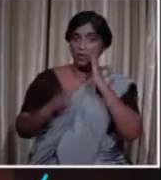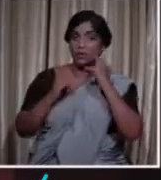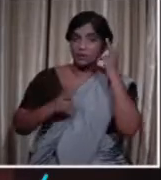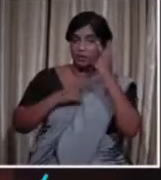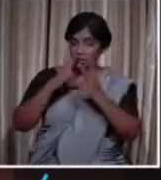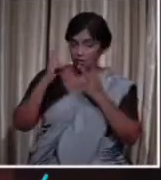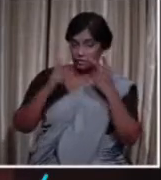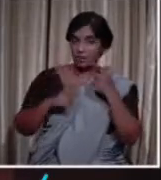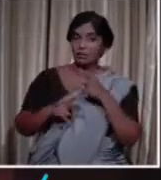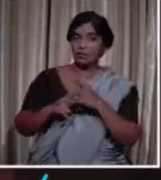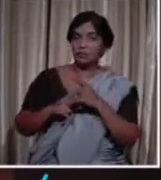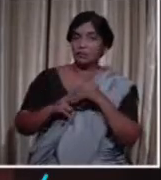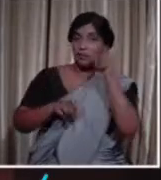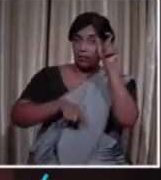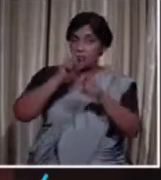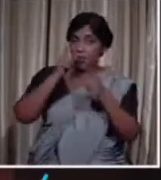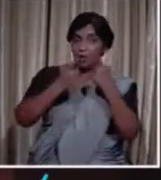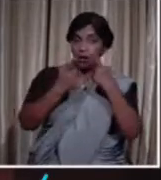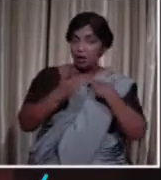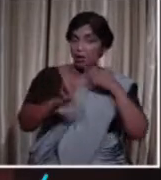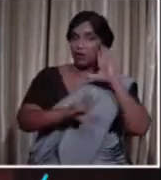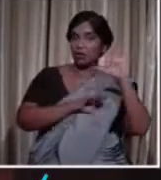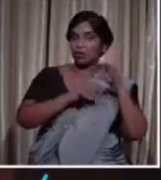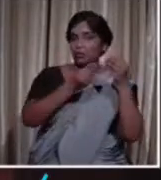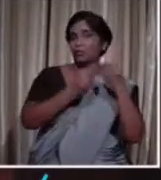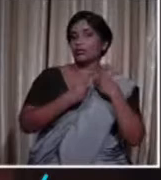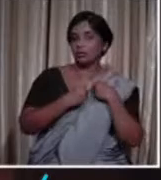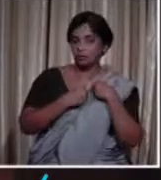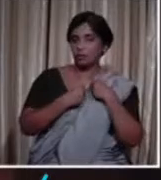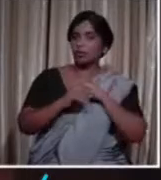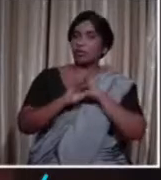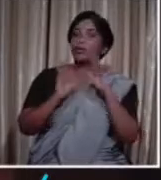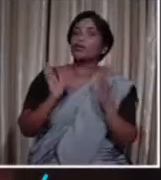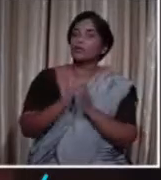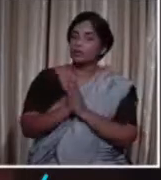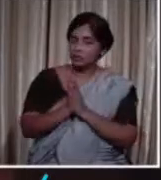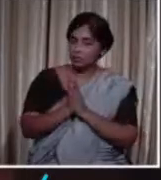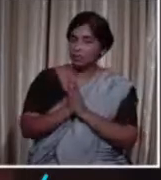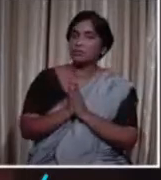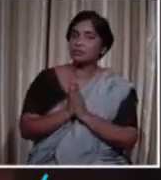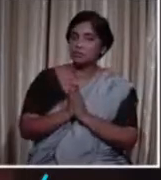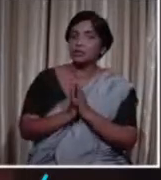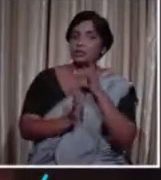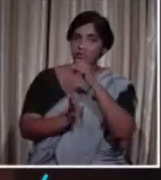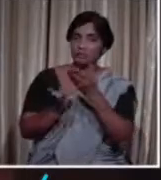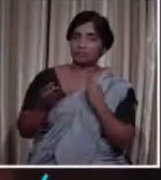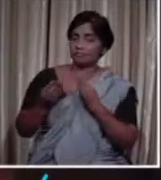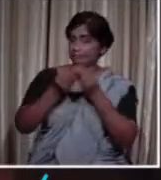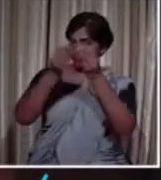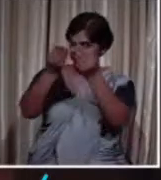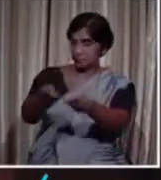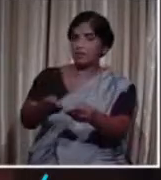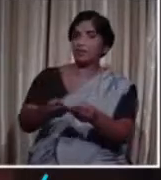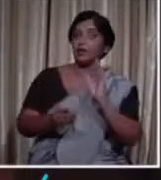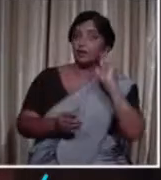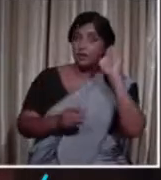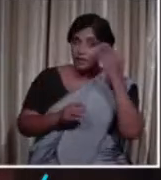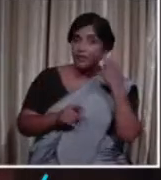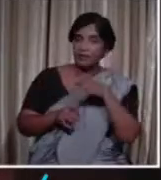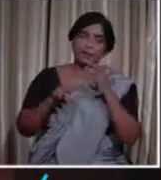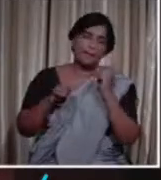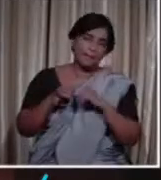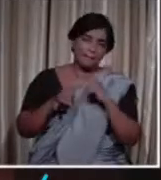ශේෂ්ත්‍රයේ පාර්ශව කරුවන් ලබා දුන්නු තොරතුරු ඒ නිසා මේ සියල්ලක්ම ඔබතුමාගේ අතේ තබමින් විශේෂයෙන්ම මේ